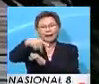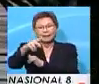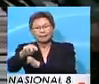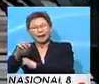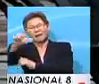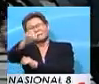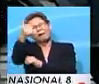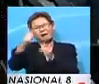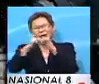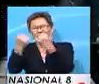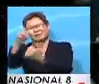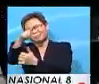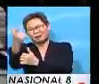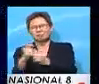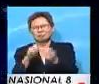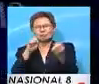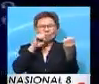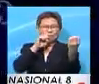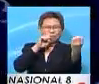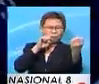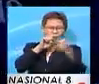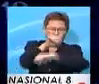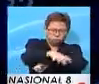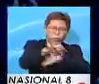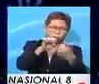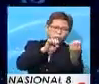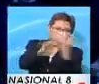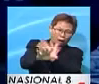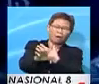sebarang kemungkinan serangan balas kumpulan